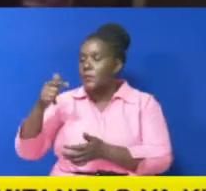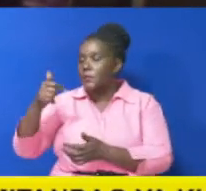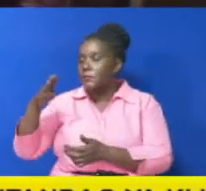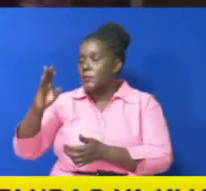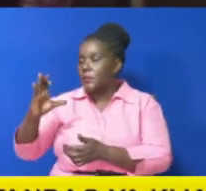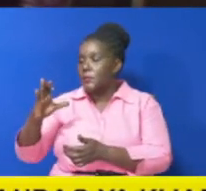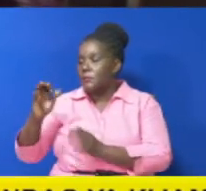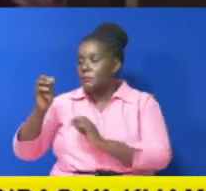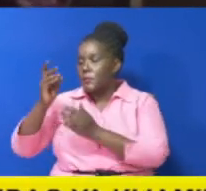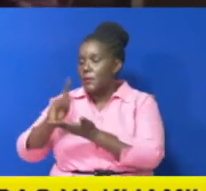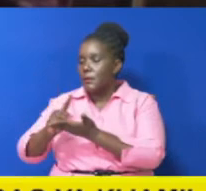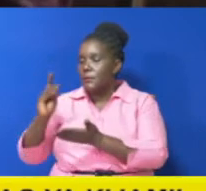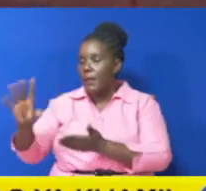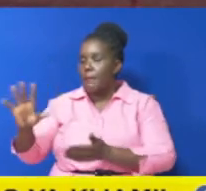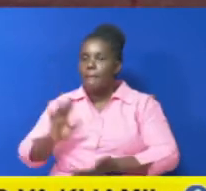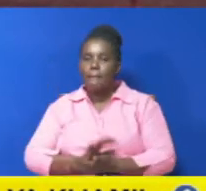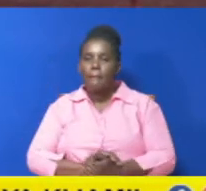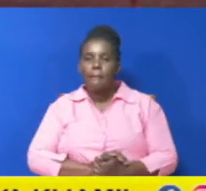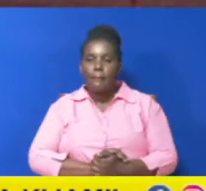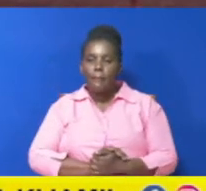TBC, Dar es Salaam.